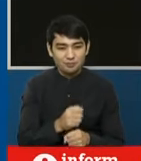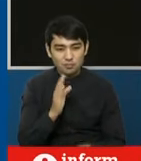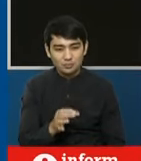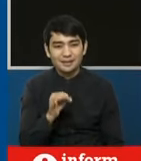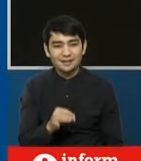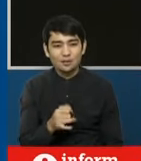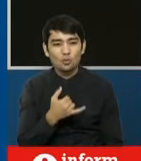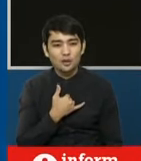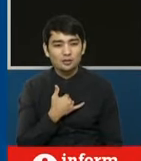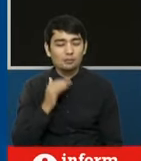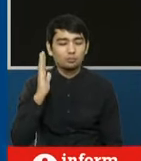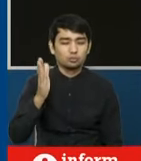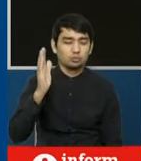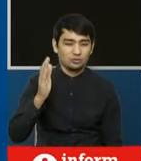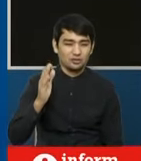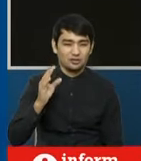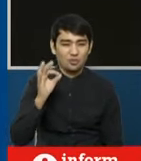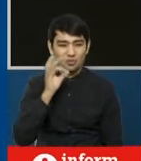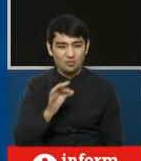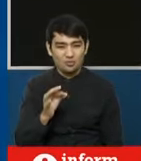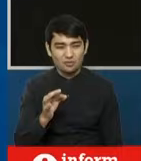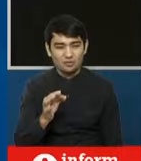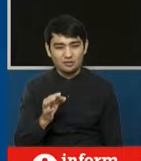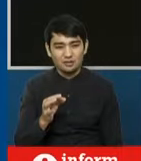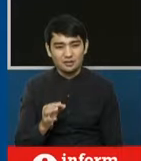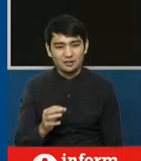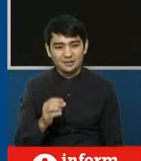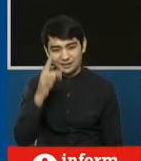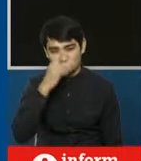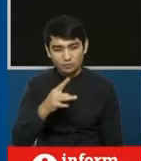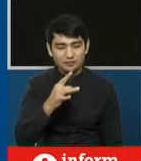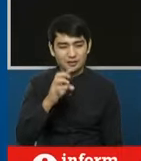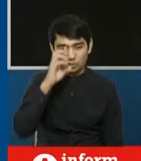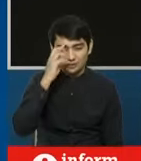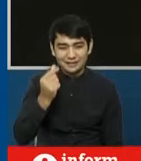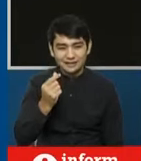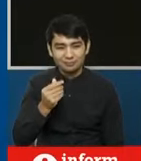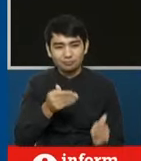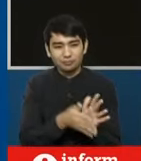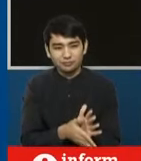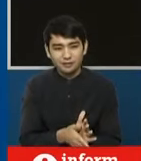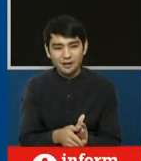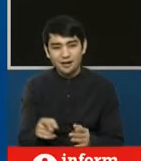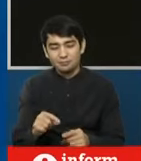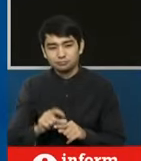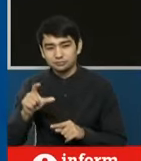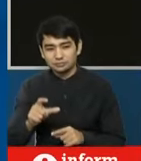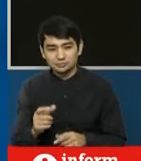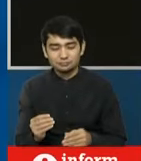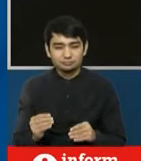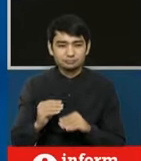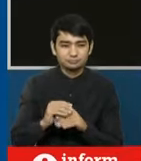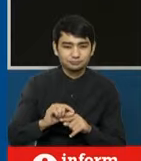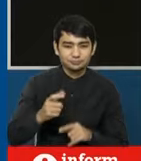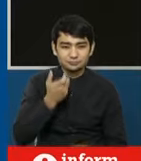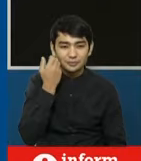онда біздегі алдағы уақытта мына республикалық бюджеттің өзі шығындарының орындалу-орындалмай қаупі де